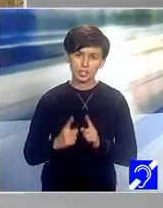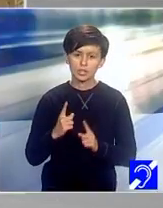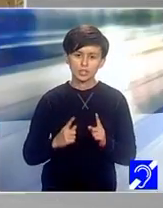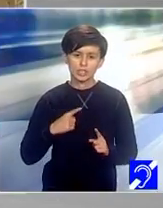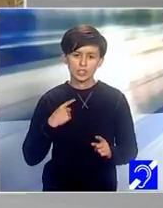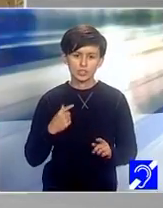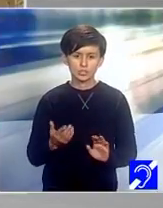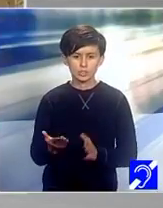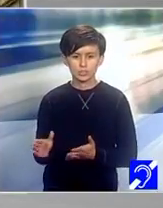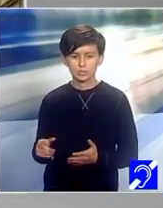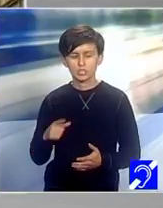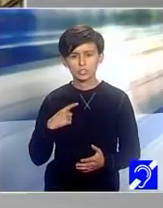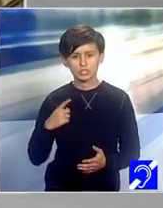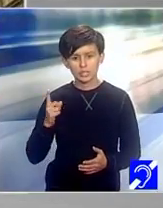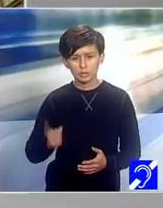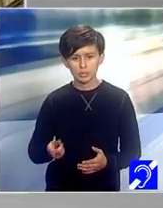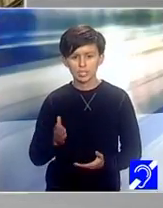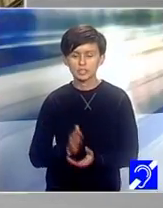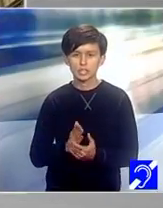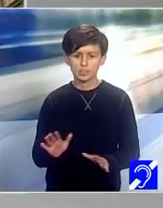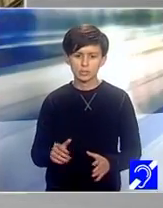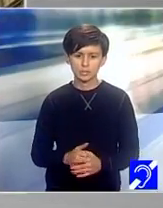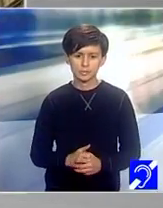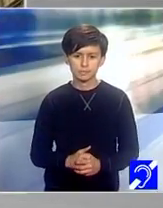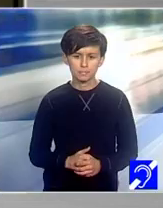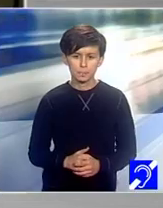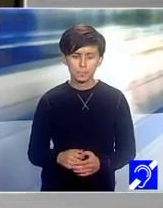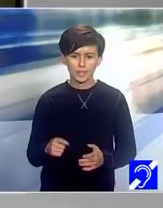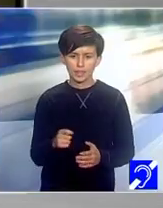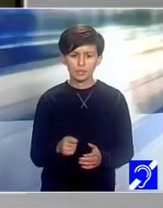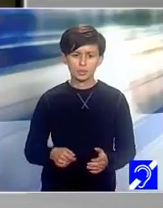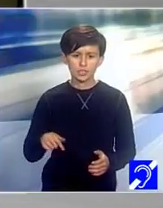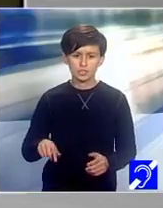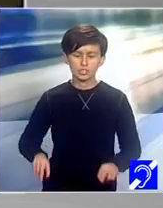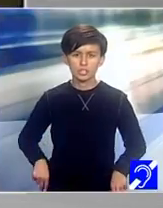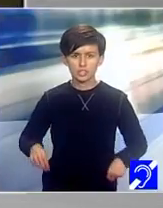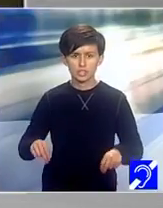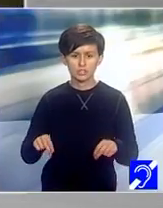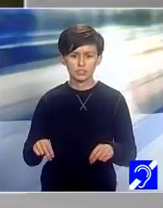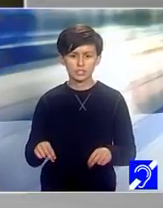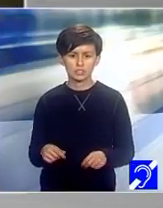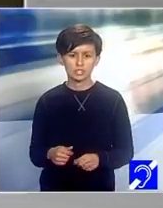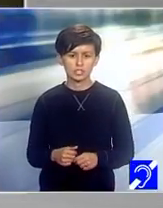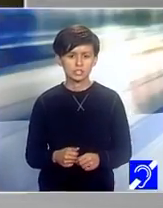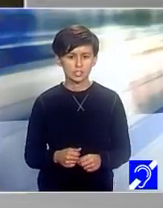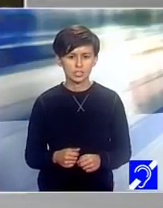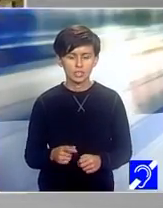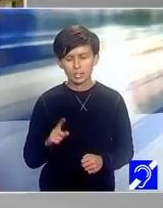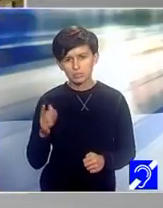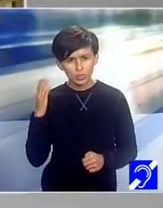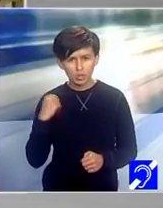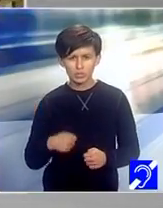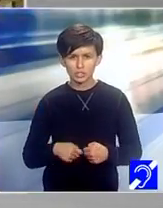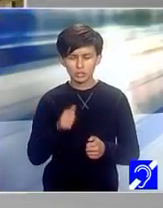care suntem obligați să le finalizăm. Bun, proiectele acestea de investiții, sunt convins, și dacă nu exista toată competiția